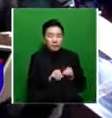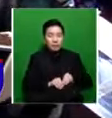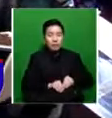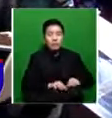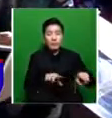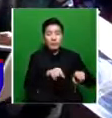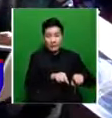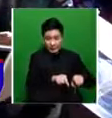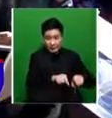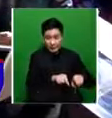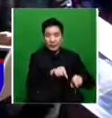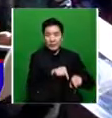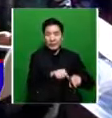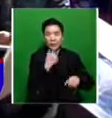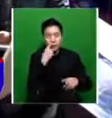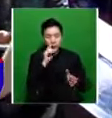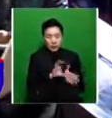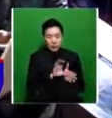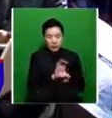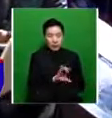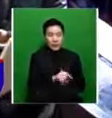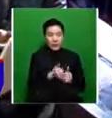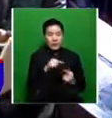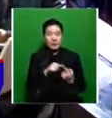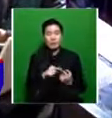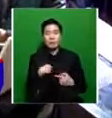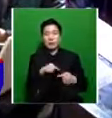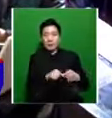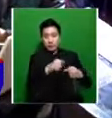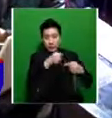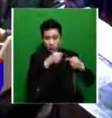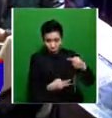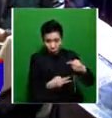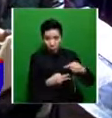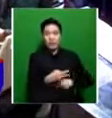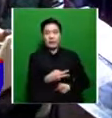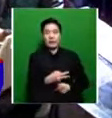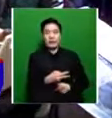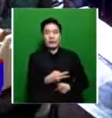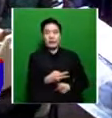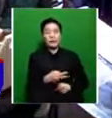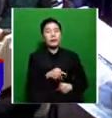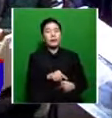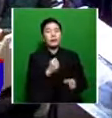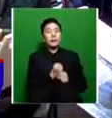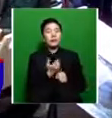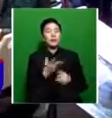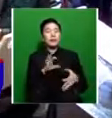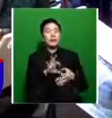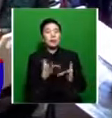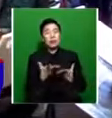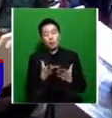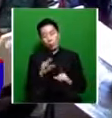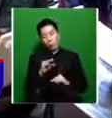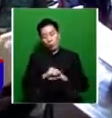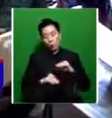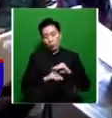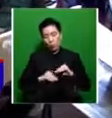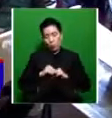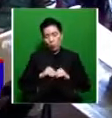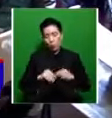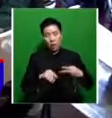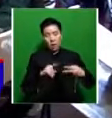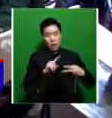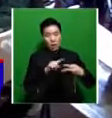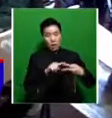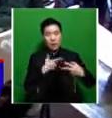รนา2019เนี่ยก็จะแบ่งเป็น2 ส่วนย่อยด้วยกันนะคะจะจัดสรรให้กับโครงการเพื่อบรรเทาผลกระ